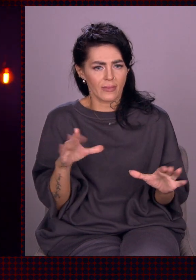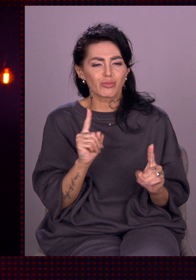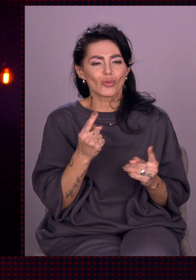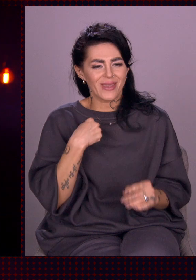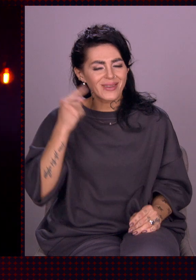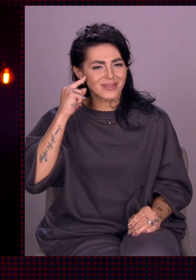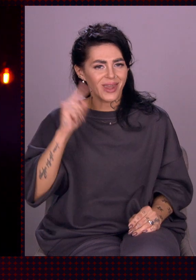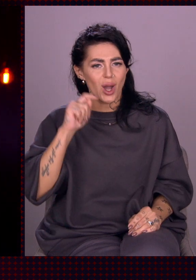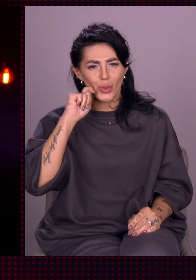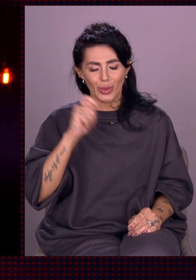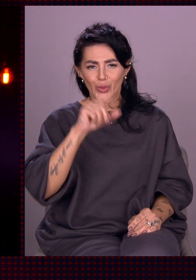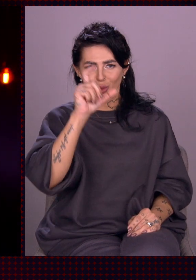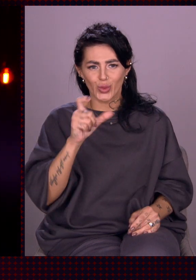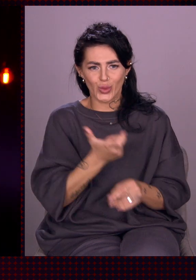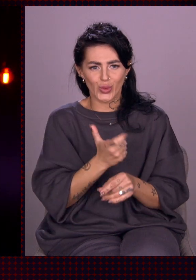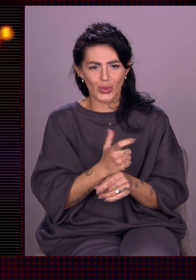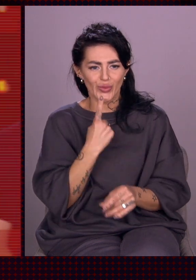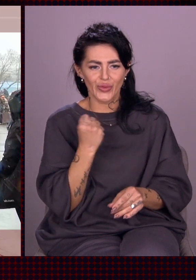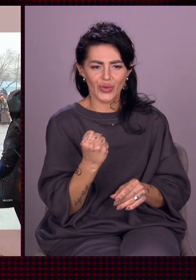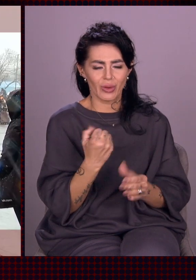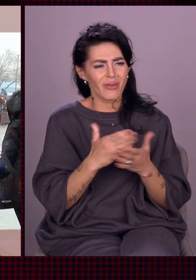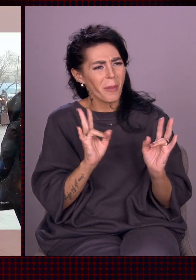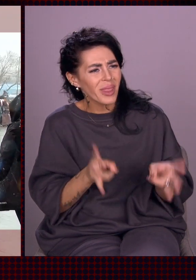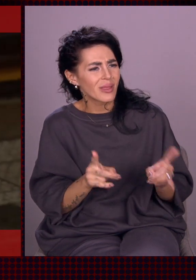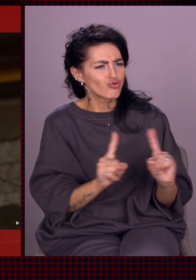українці, коли біда, вони всі гуртуються.